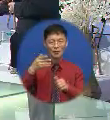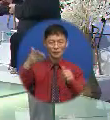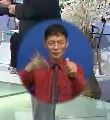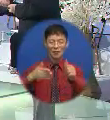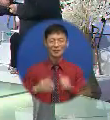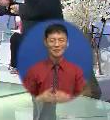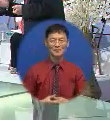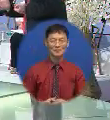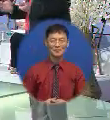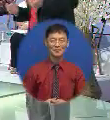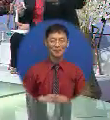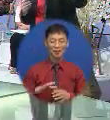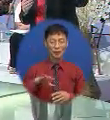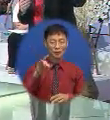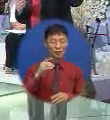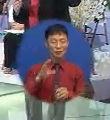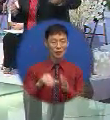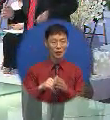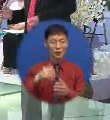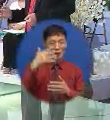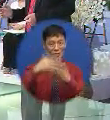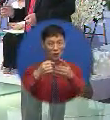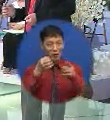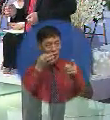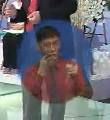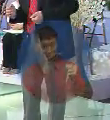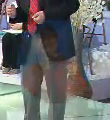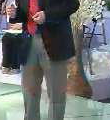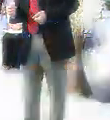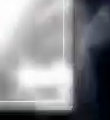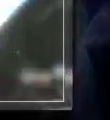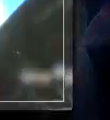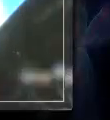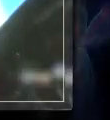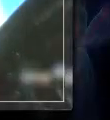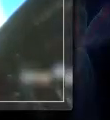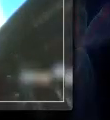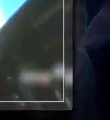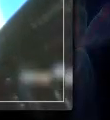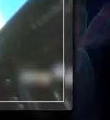들어주셨으면 감사하겠습니다. 자, 먼저 화면을 보시겠습니다.